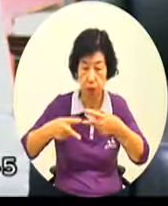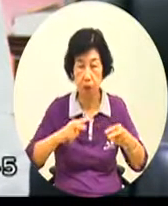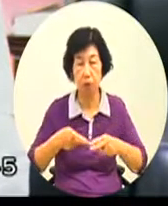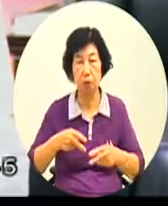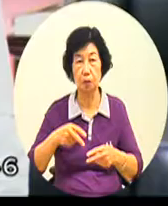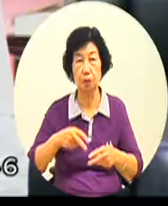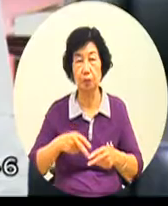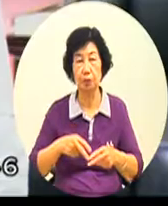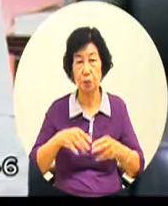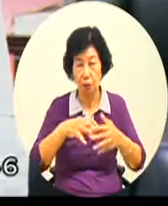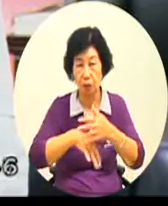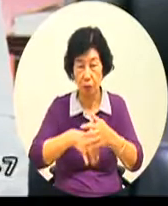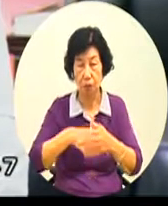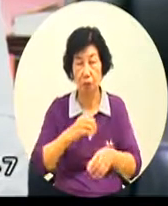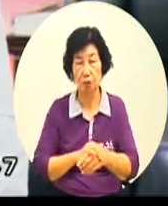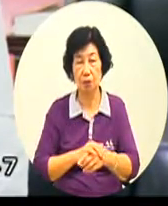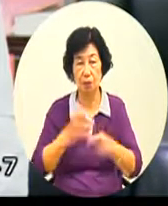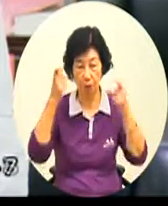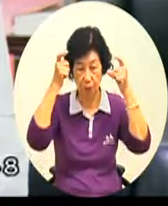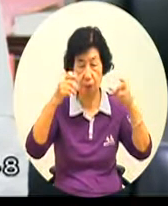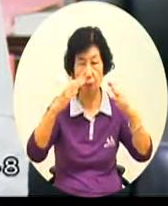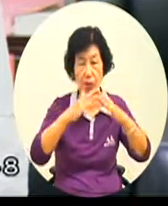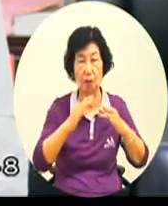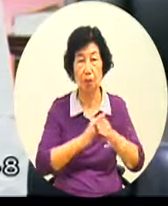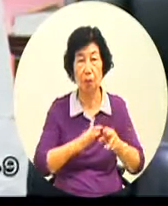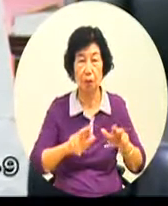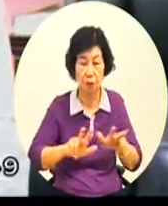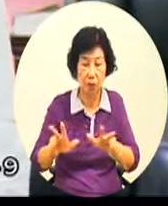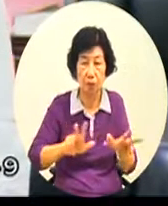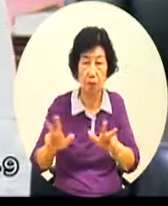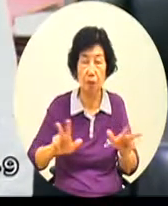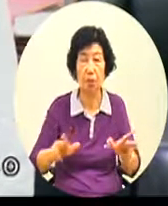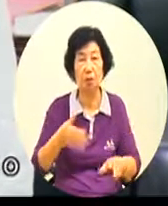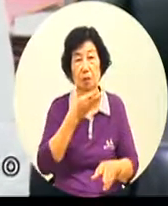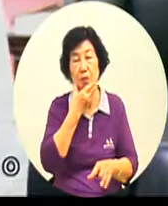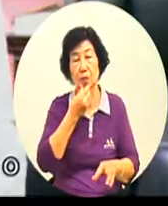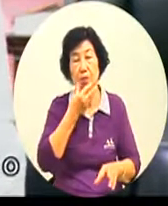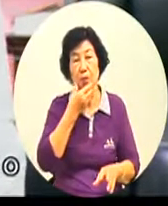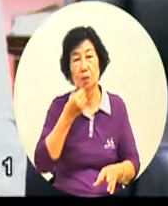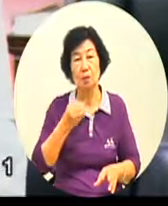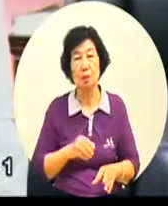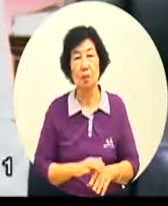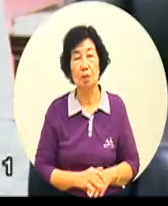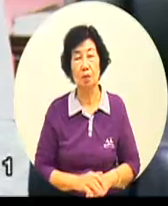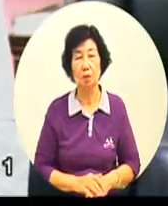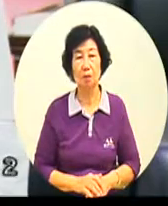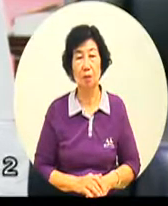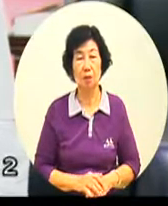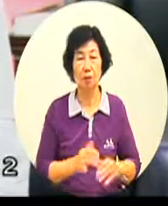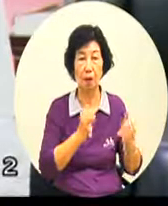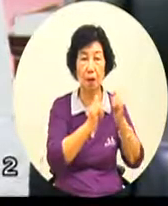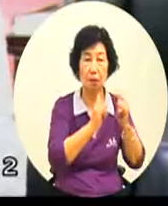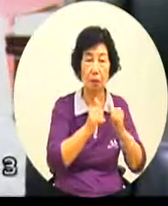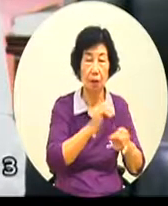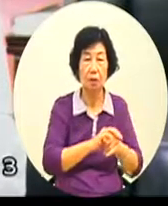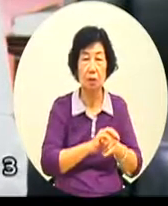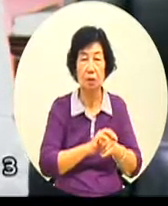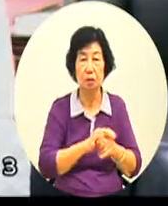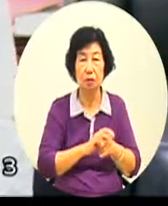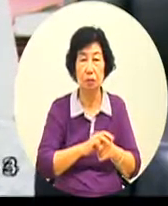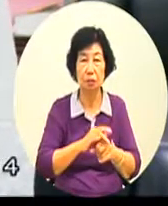刚我们高雄市地图的这个福利地图这个部分呢哈，他市民朋友他的下载，